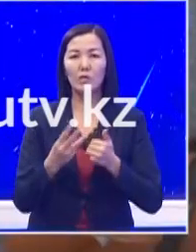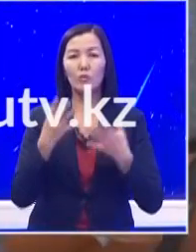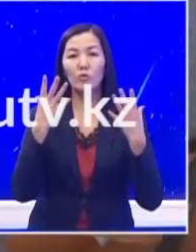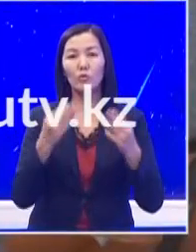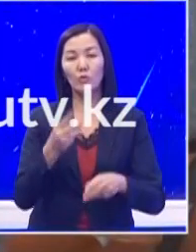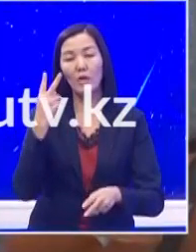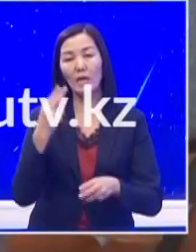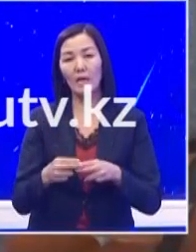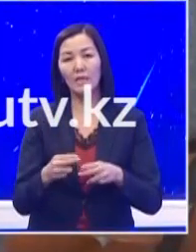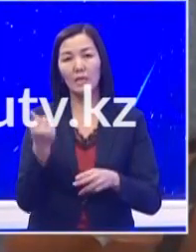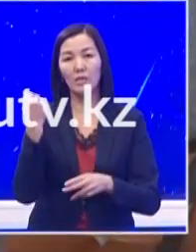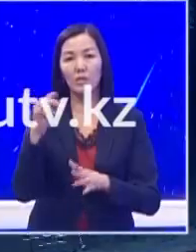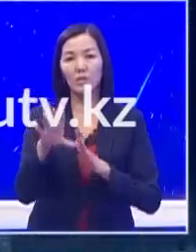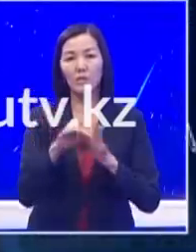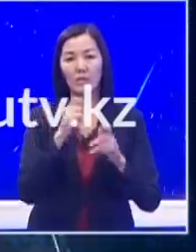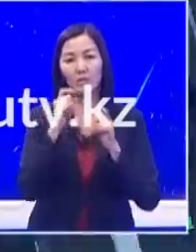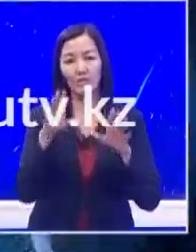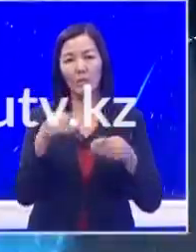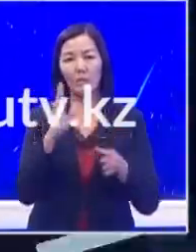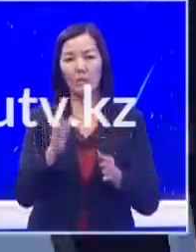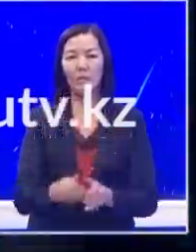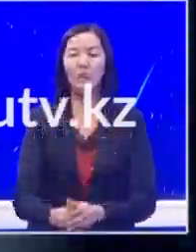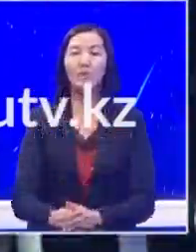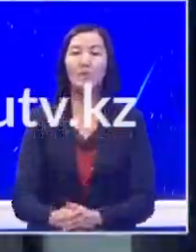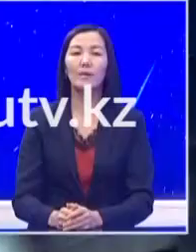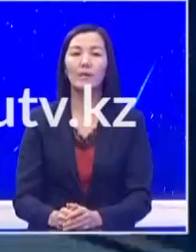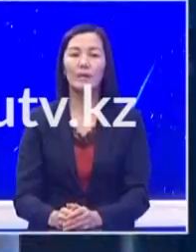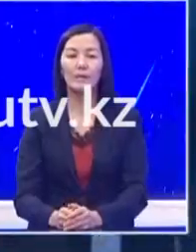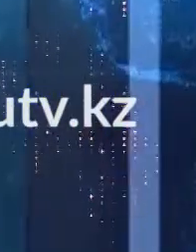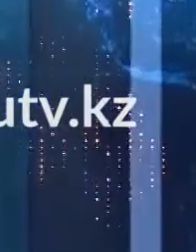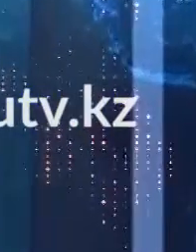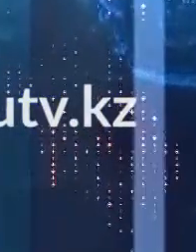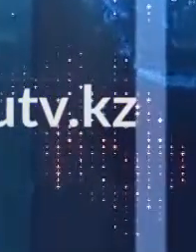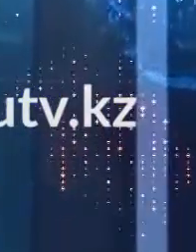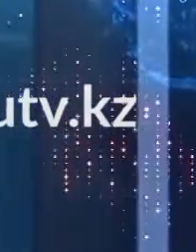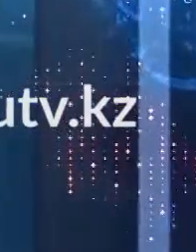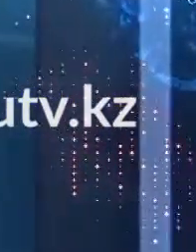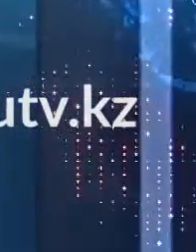күні жеңімпаздар мен жүлдегерлер белгілі болмақ. Жарқын Нұрланұлы, Мәди Байбосынов, Жетісу телеарнасы.